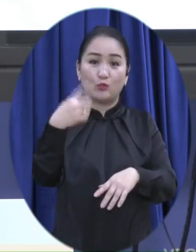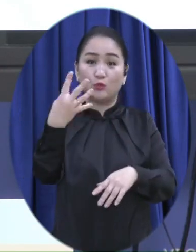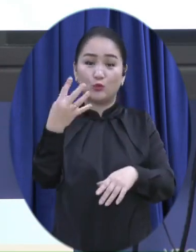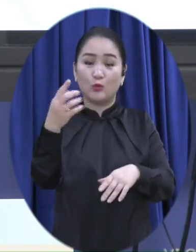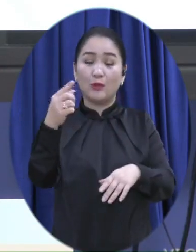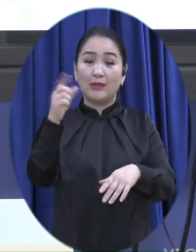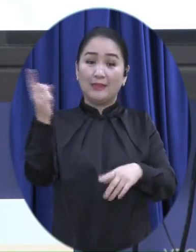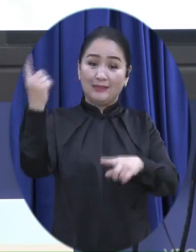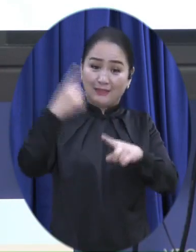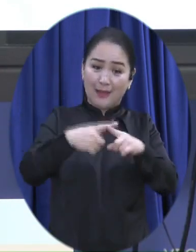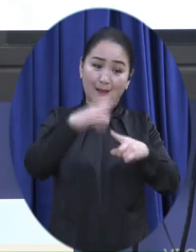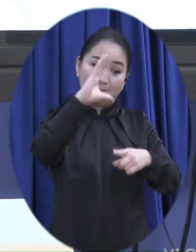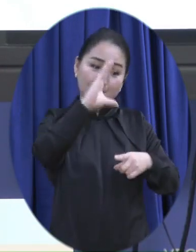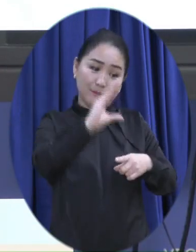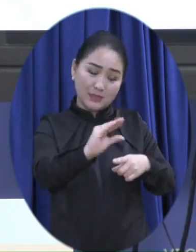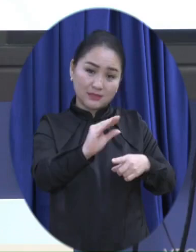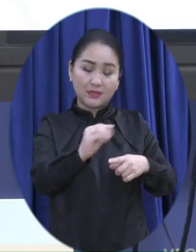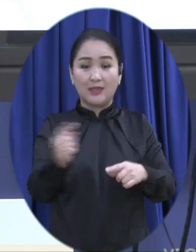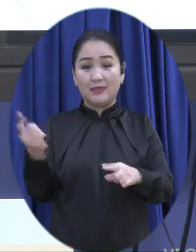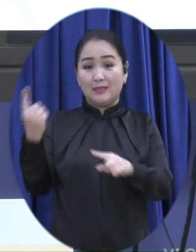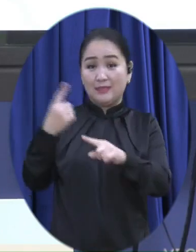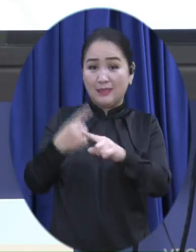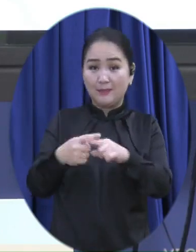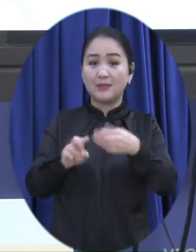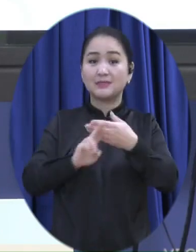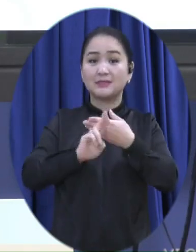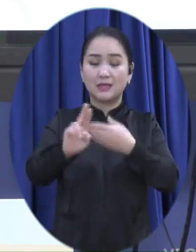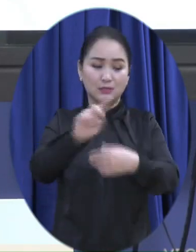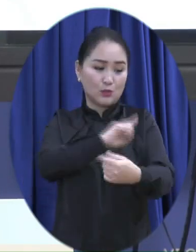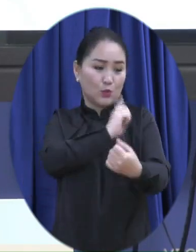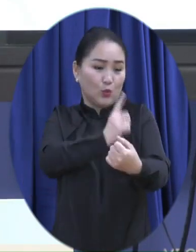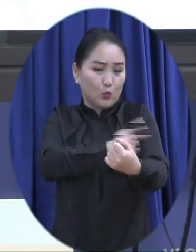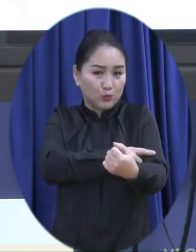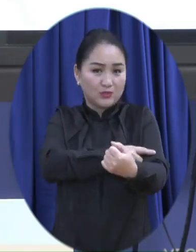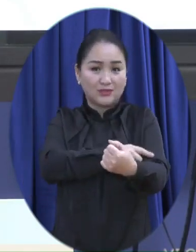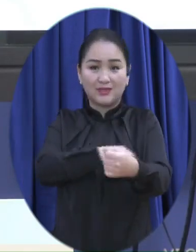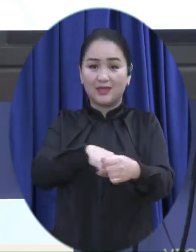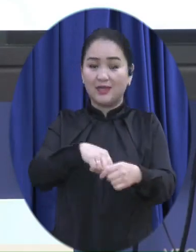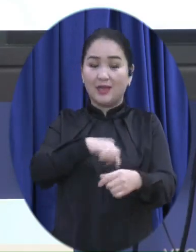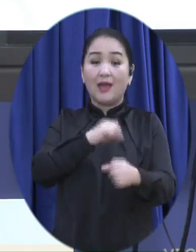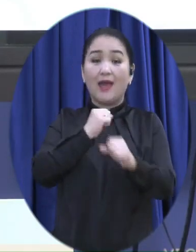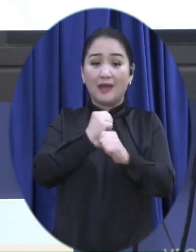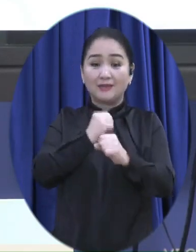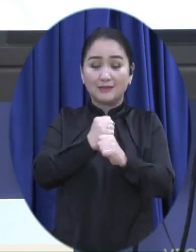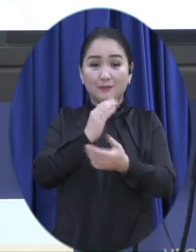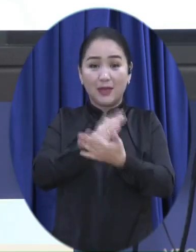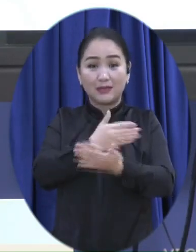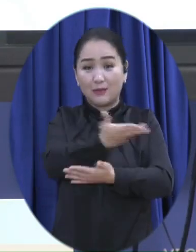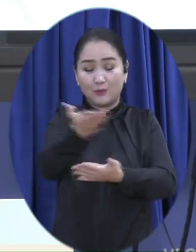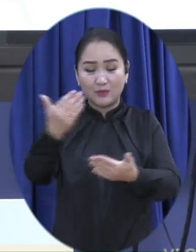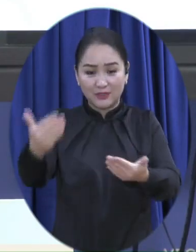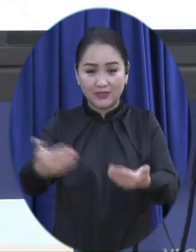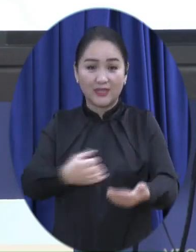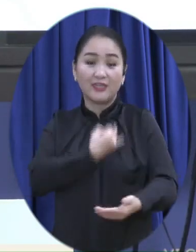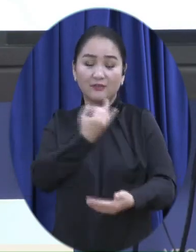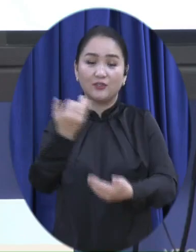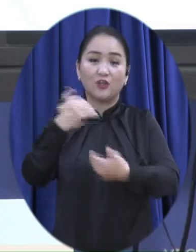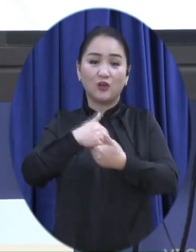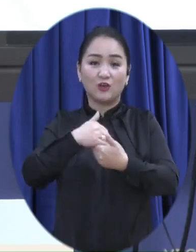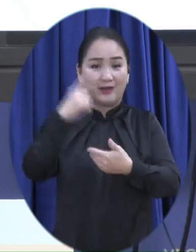шүү. Өшөө дахин илүү эрчтэй ажиллаж энэ халдварыг дарж авна шүү гэдэг дээр санал нэгтэй байгаарэ гэж та хэд зөвлөё.